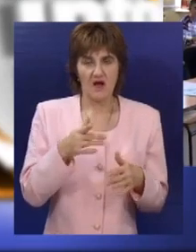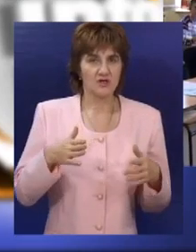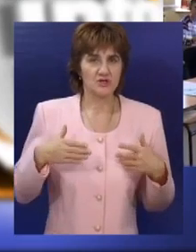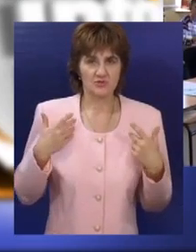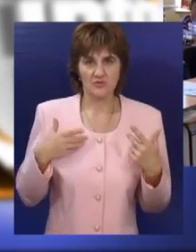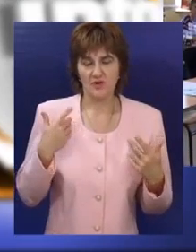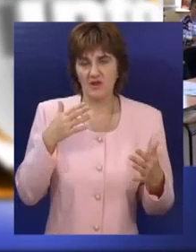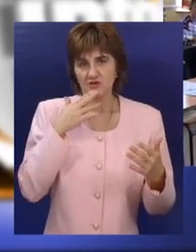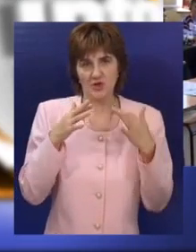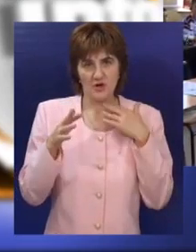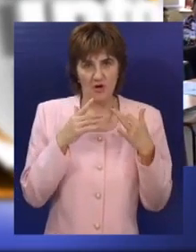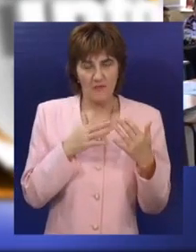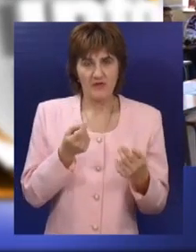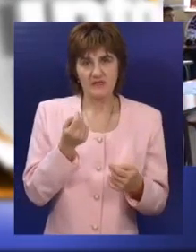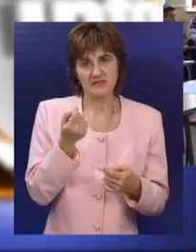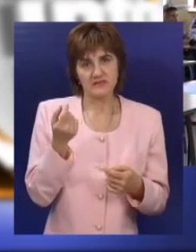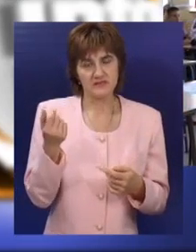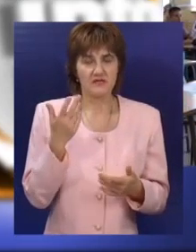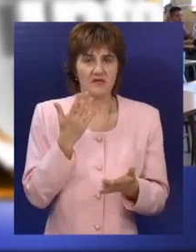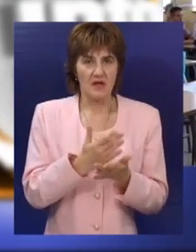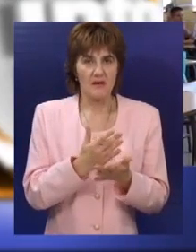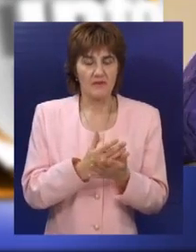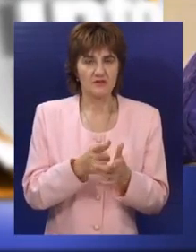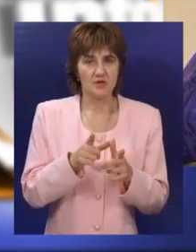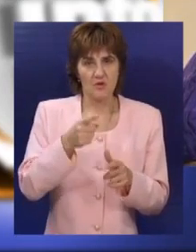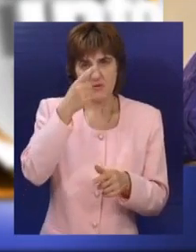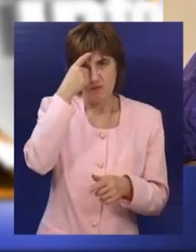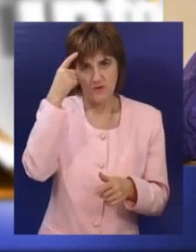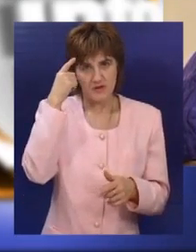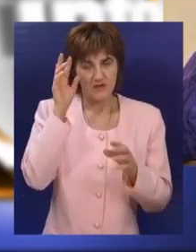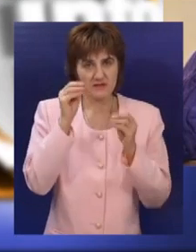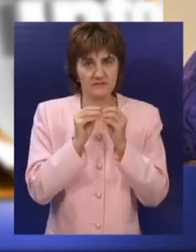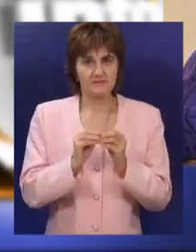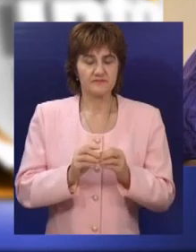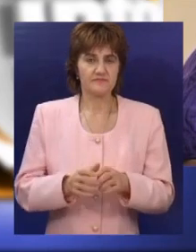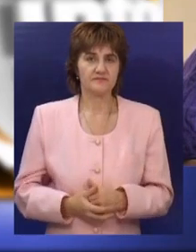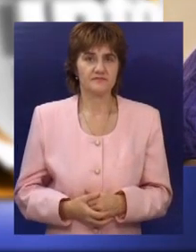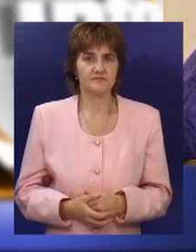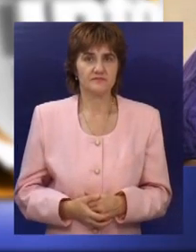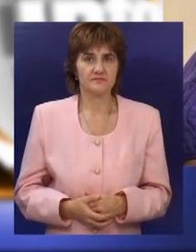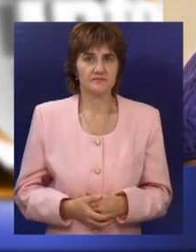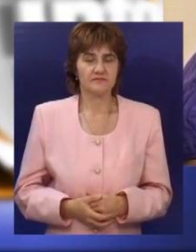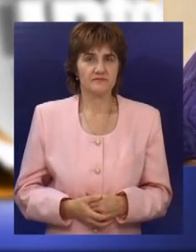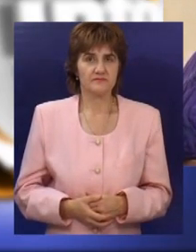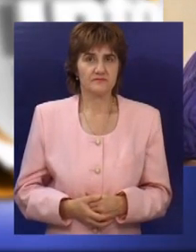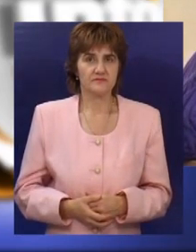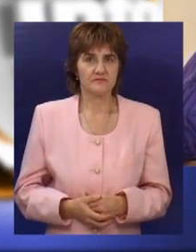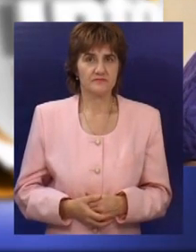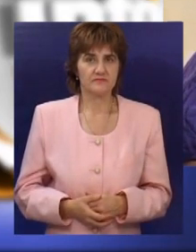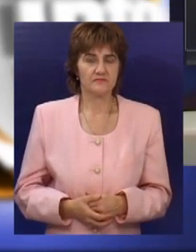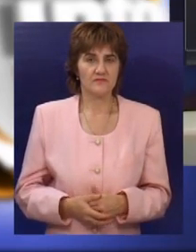ovoga nisu željeli da komentarišu, a detaljnije stavove izneće u ponedeljak.